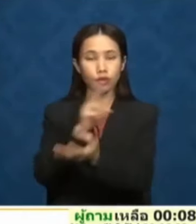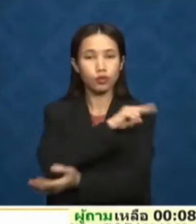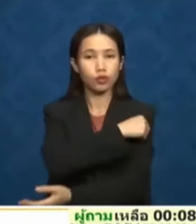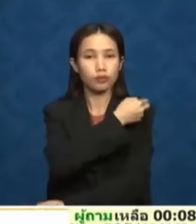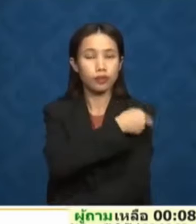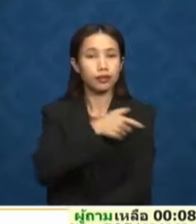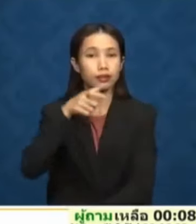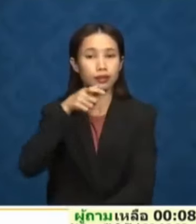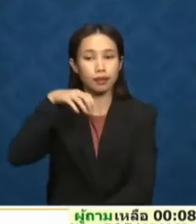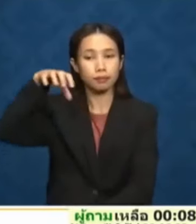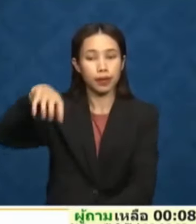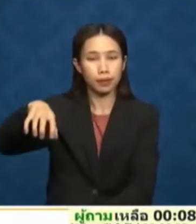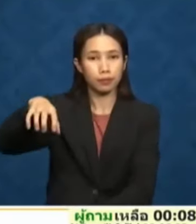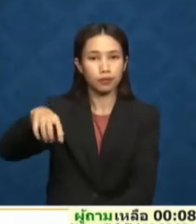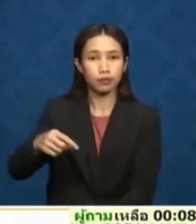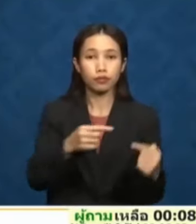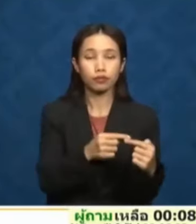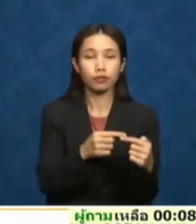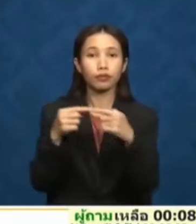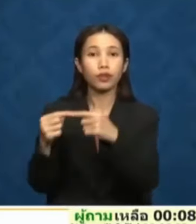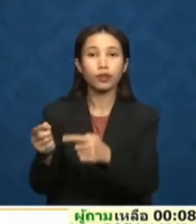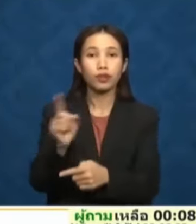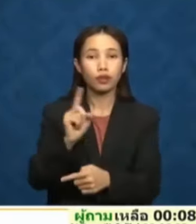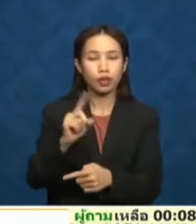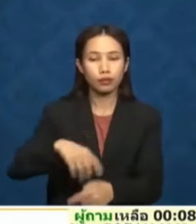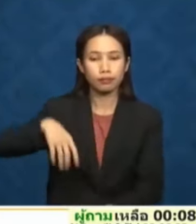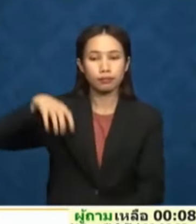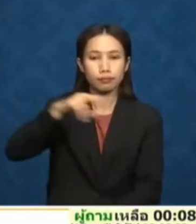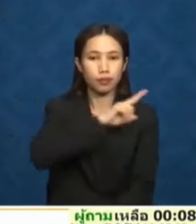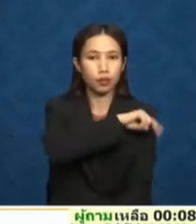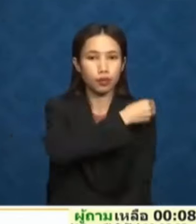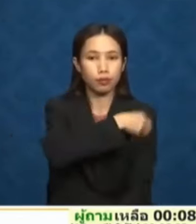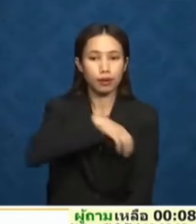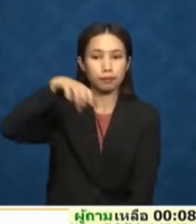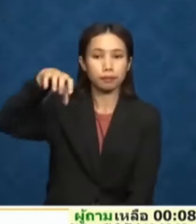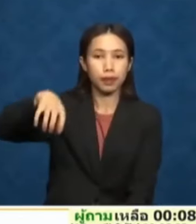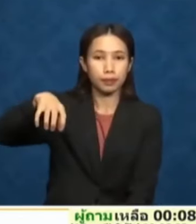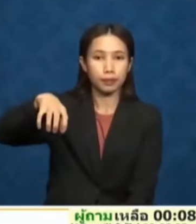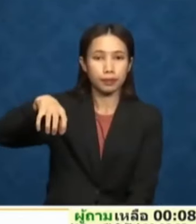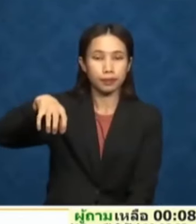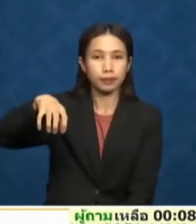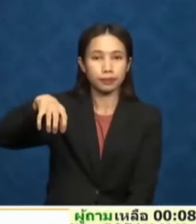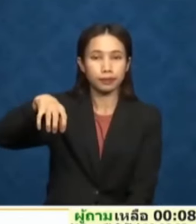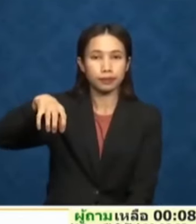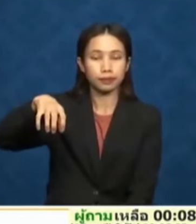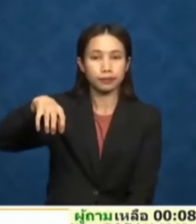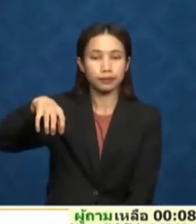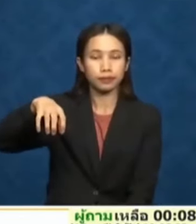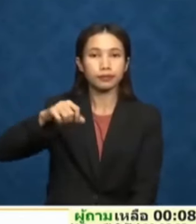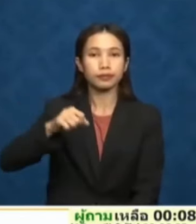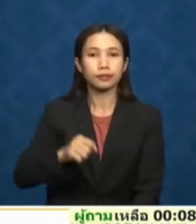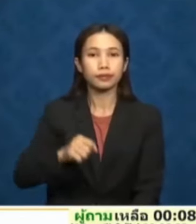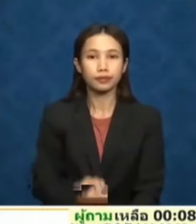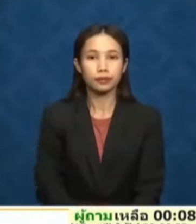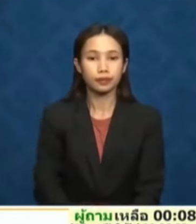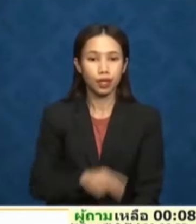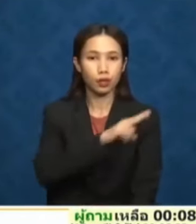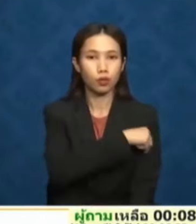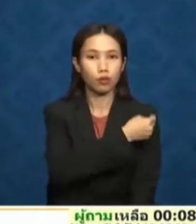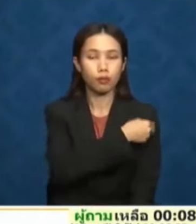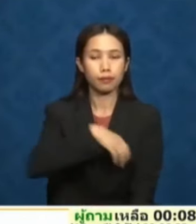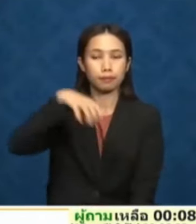อุ่นมักจะส่งต่อเข้ากับสถานพยาบาลที่เป็นสถาพยาบาลชั้นสูงครับเป็นเชี่ careหรือตติยภูมิโรงพยยาบาล